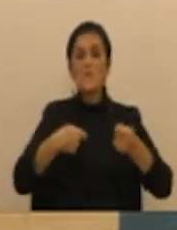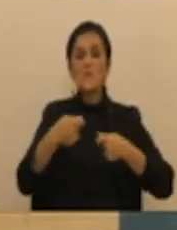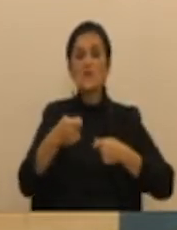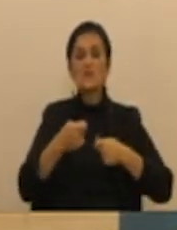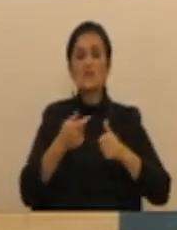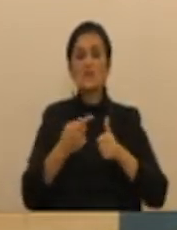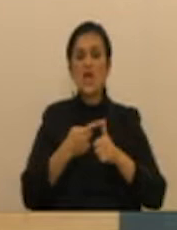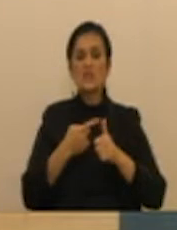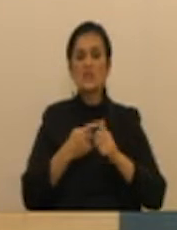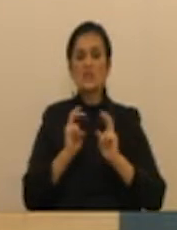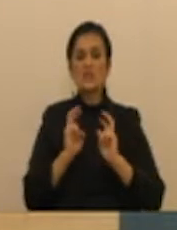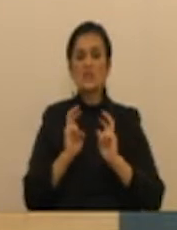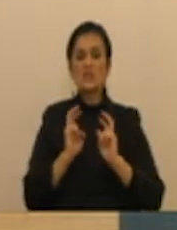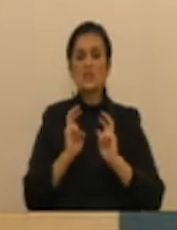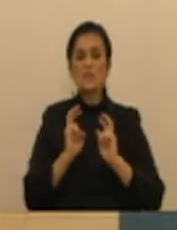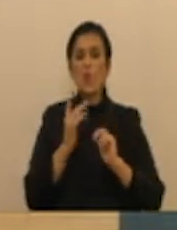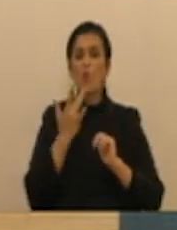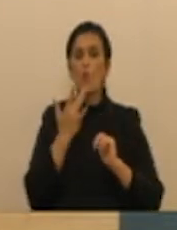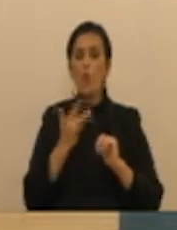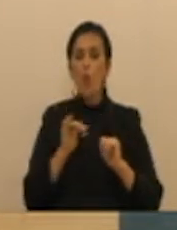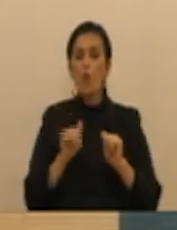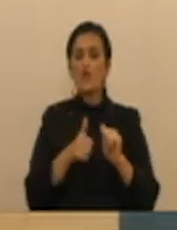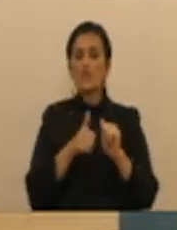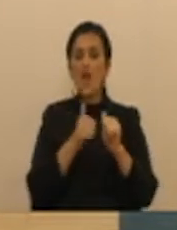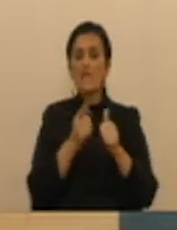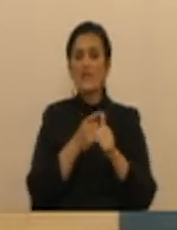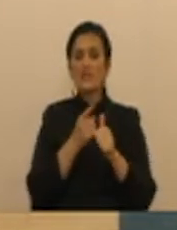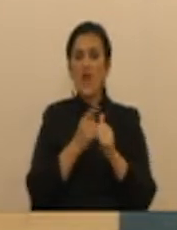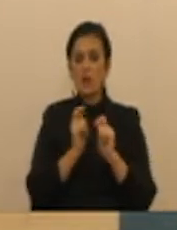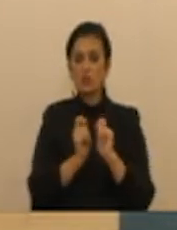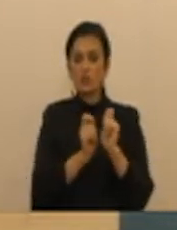ბიზნესმენის პოლიდემნილი სტატუსი მიანიჭა.